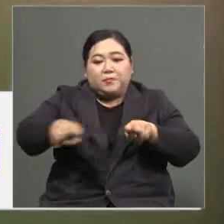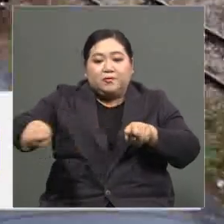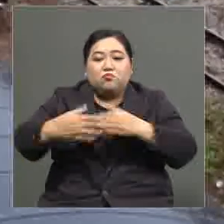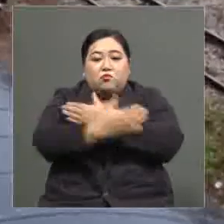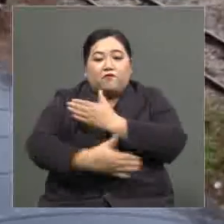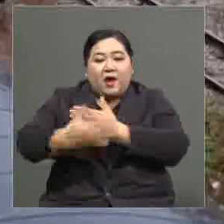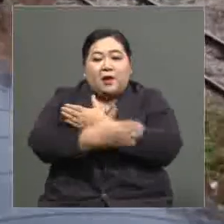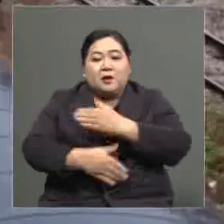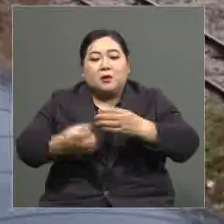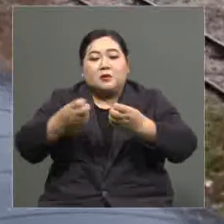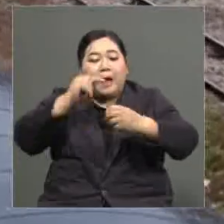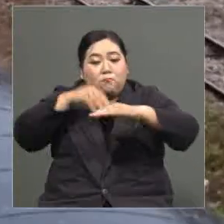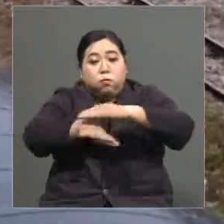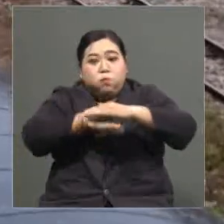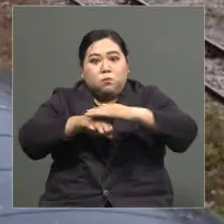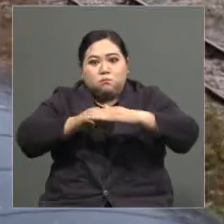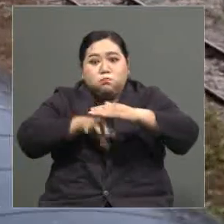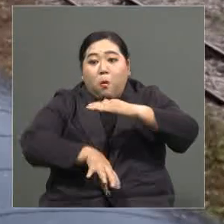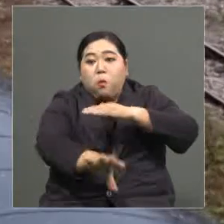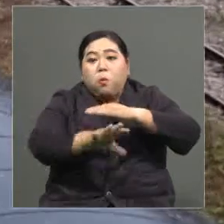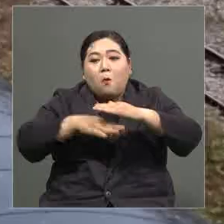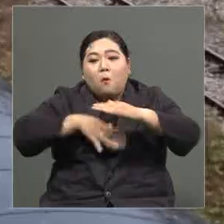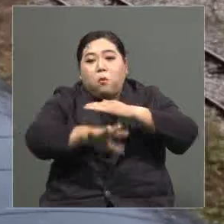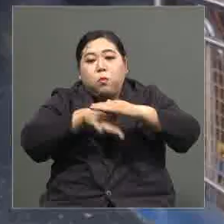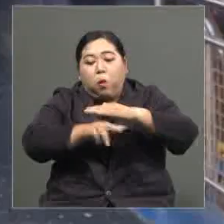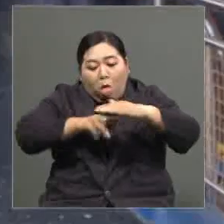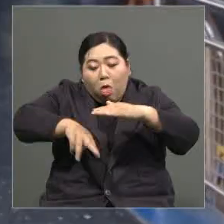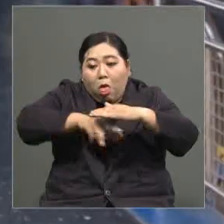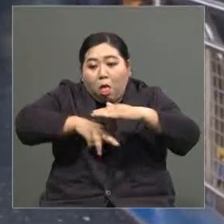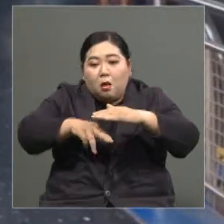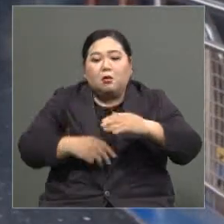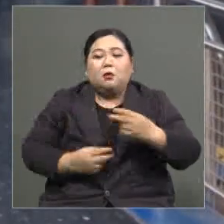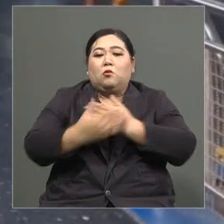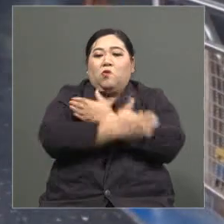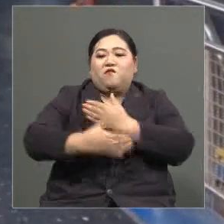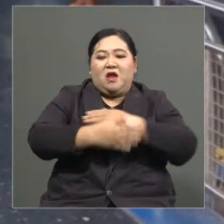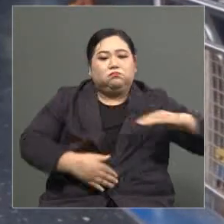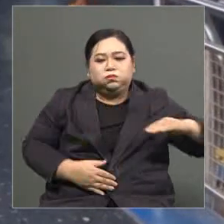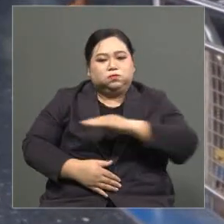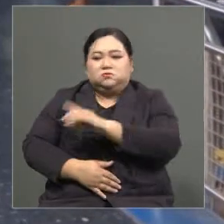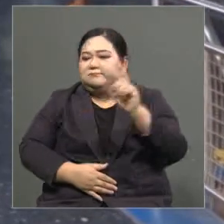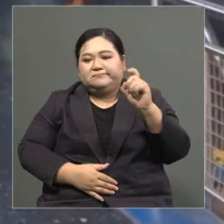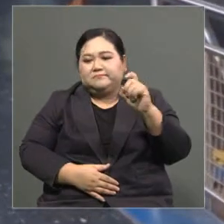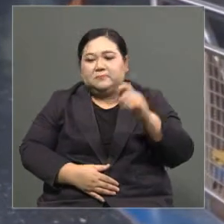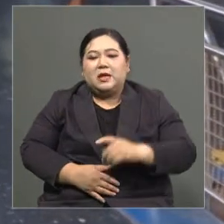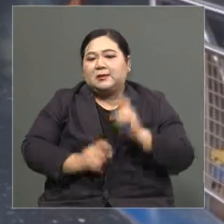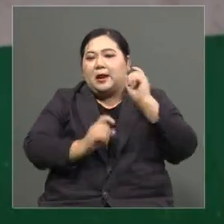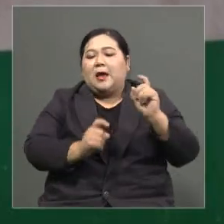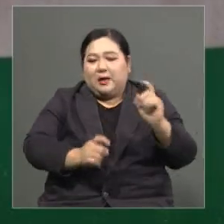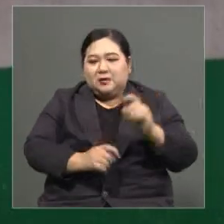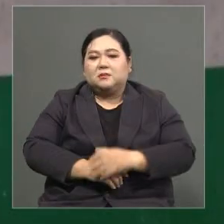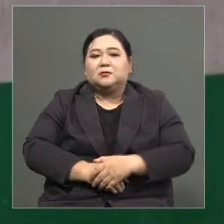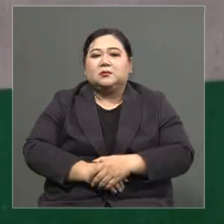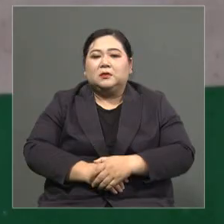ต่อการเดินรถส่งผลกระทบในการเดินรถในขบวนรถท้องถิ่นที่ 448สุงโกลกสุราษฎร์ธานีแล้วก็